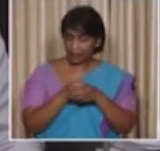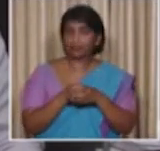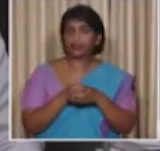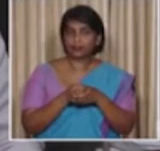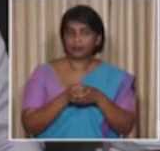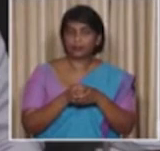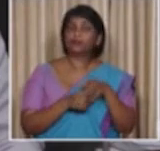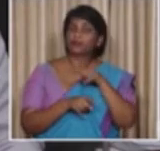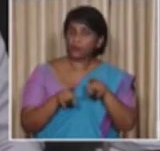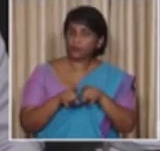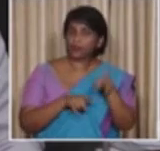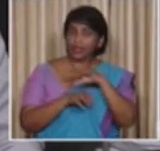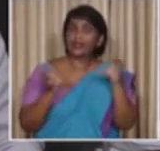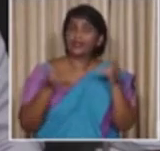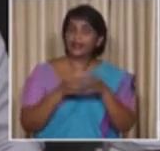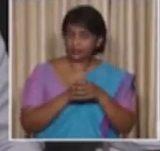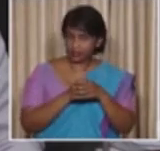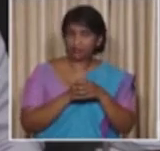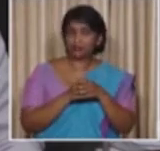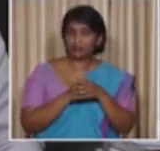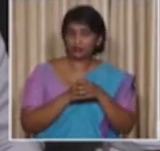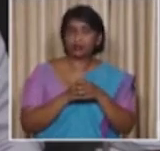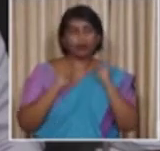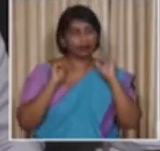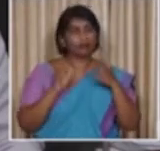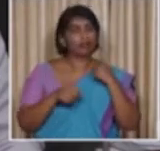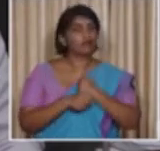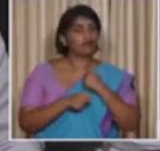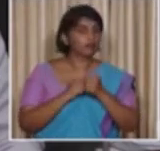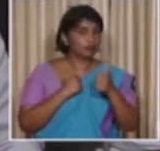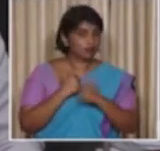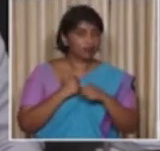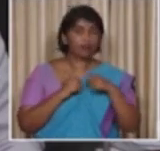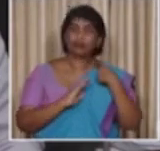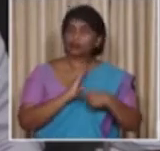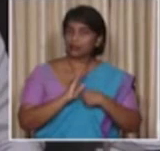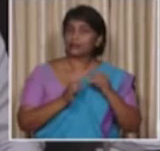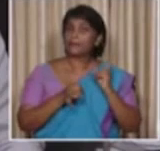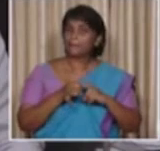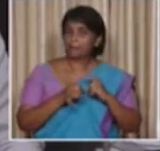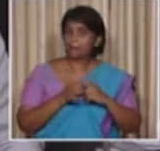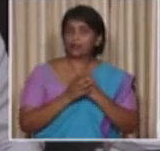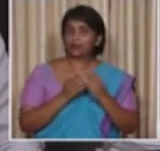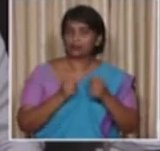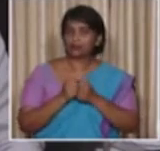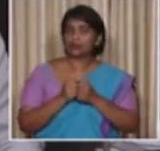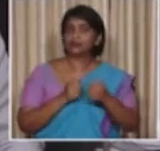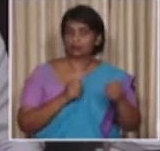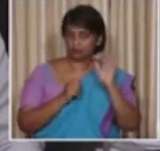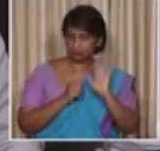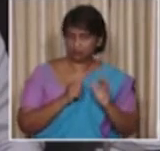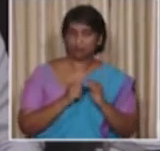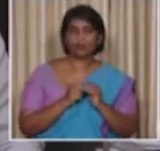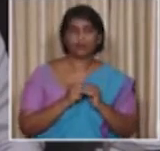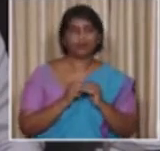කියලා. එහෙමනම් සියලු දෙනා එකට එකතු වෙච්ච සර්වපාක්ෂික ආණ්ඩුවක් හදලා මේ රටේ ප්‍රශ්න විසඳීමේ මාර්ගයකට තමයි යා යුතු